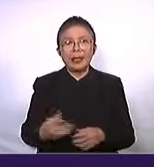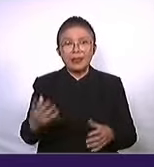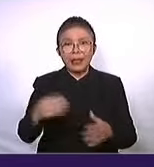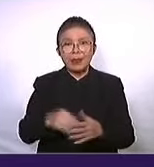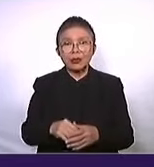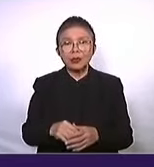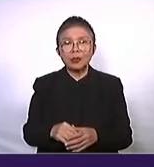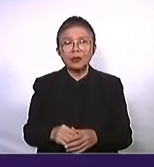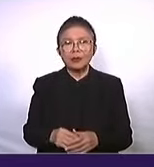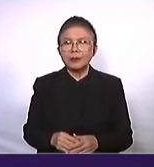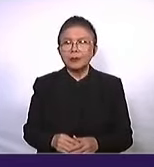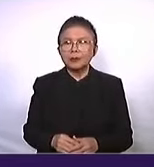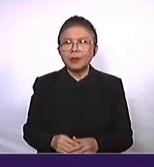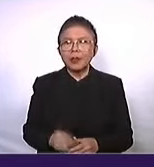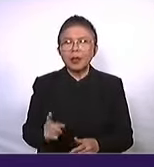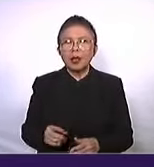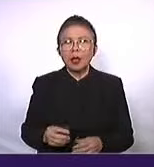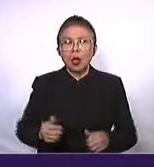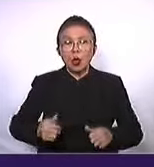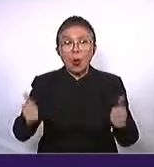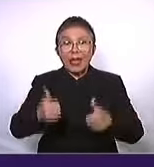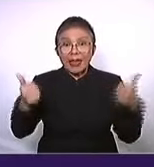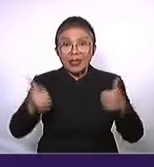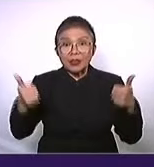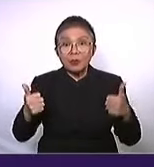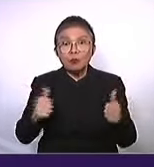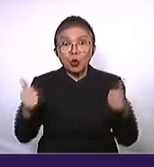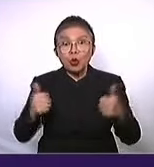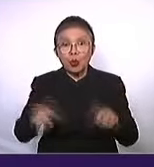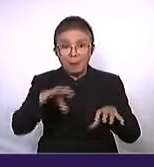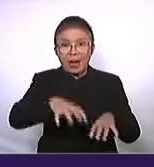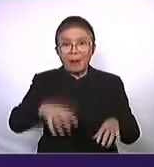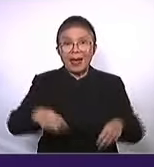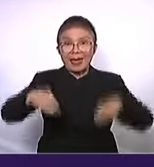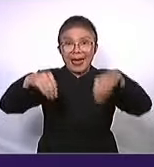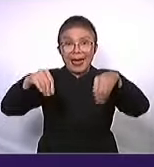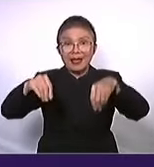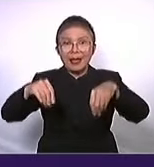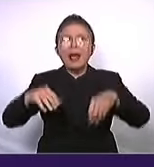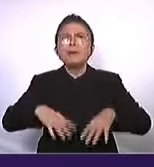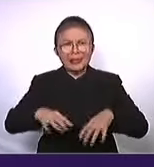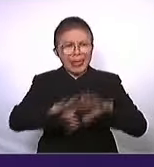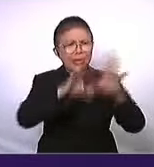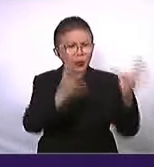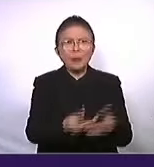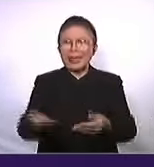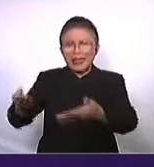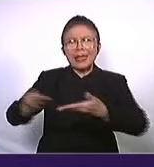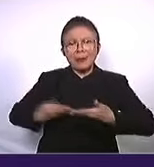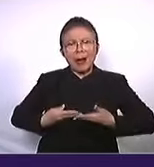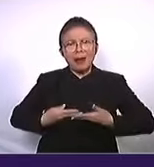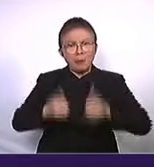strategi kedua tadi, bahwa kualitas barang dagangan kita itu bisa diterima di luar negeri dan